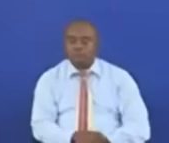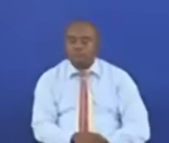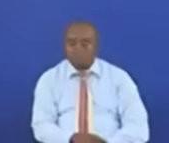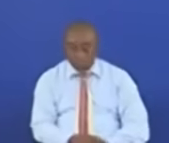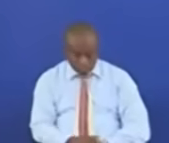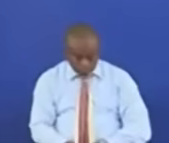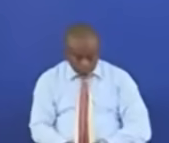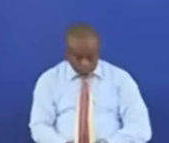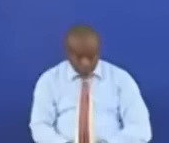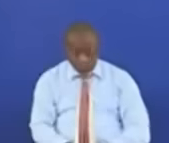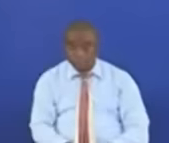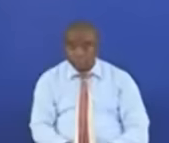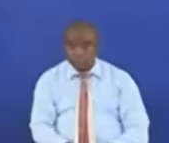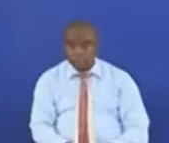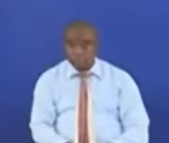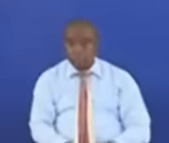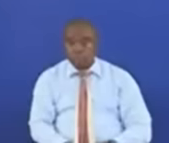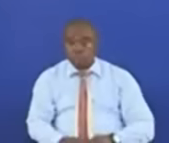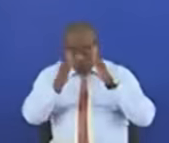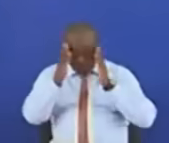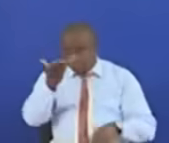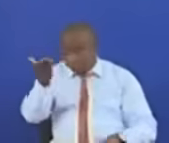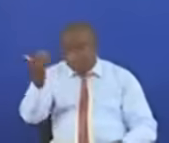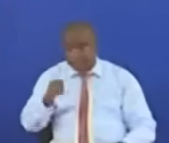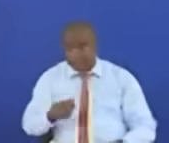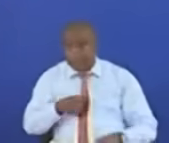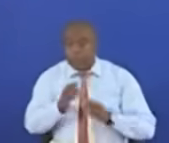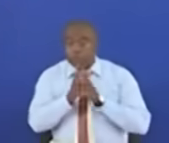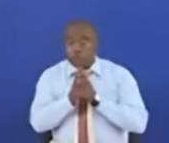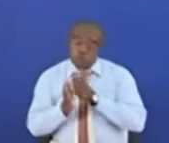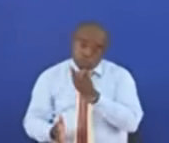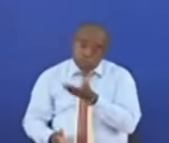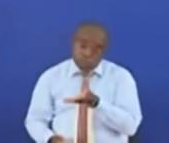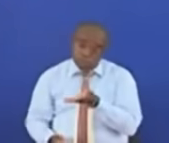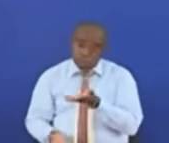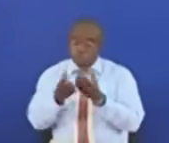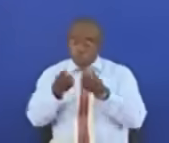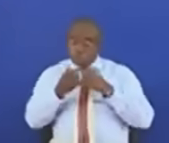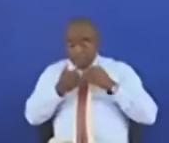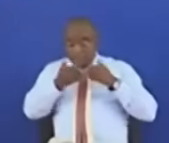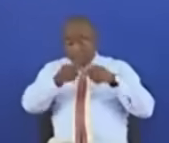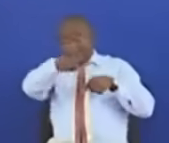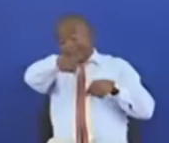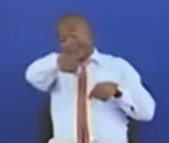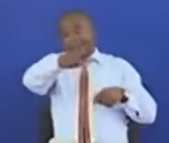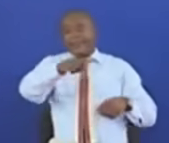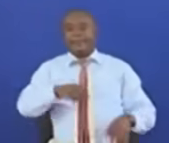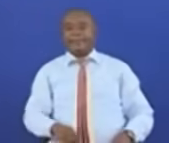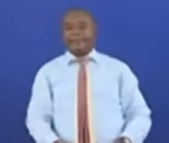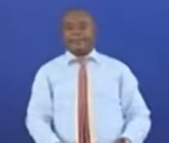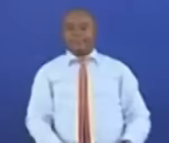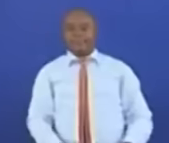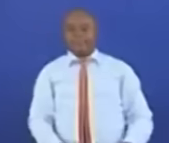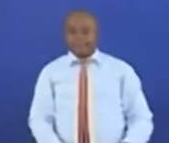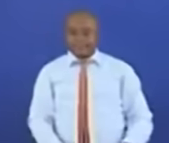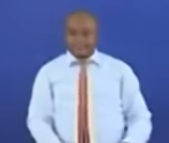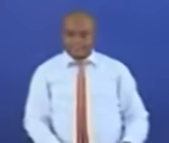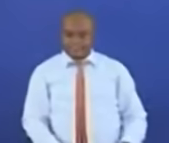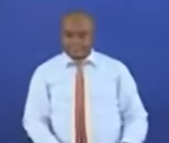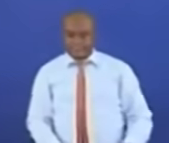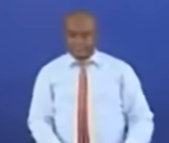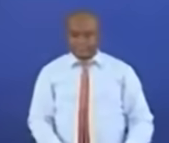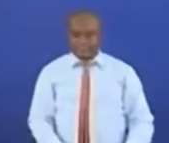Mheshimiwa Naibu Spika, ni kushukuru sana kwa kunileta mbele. Kwa makuzi